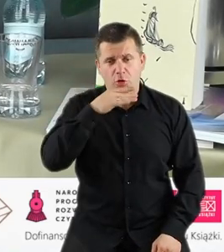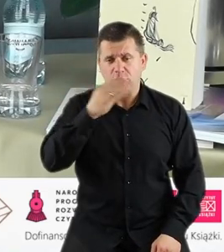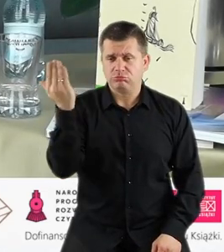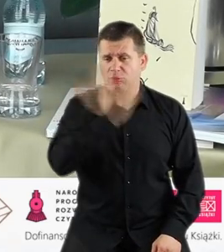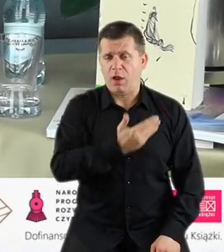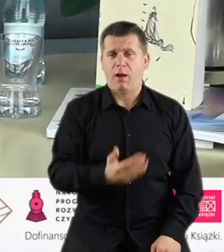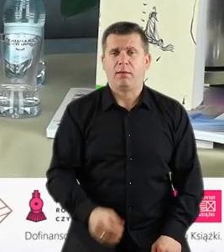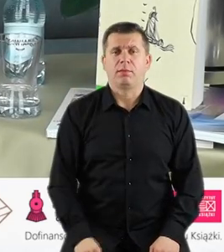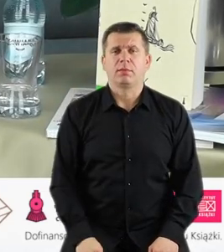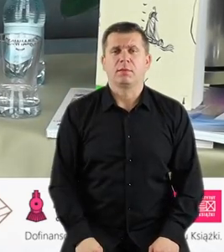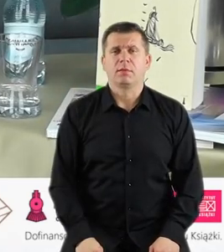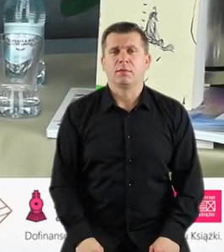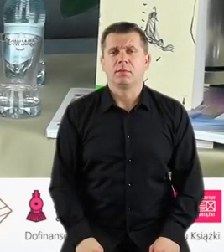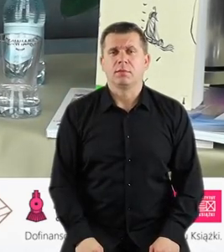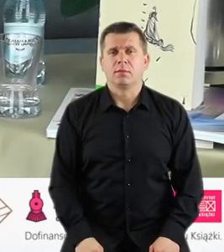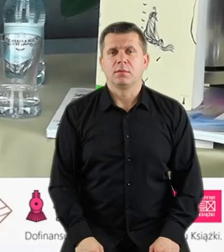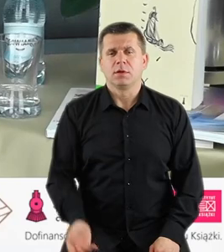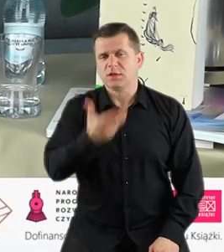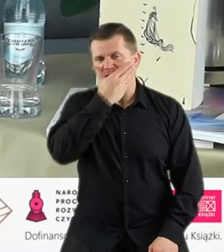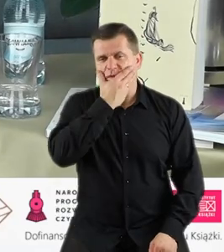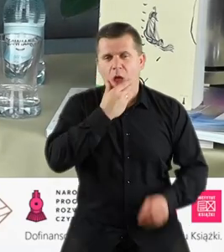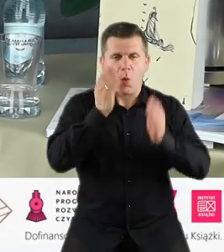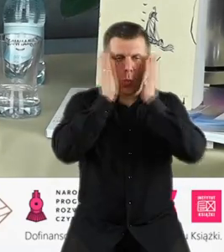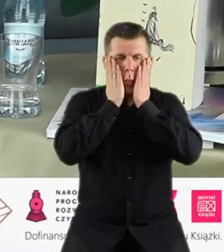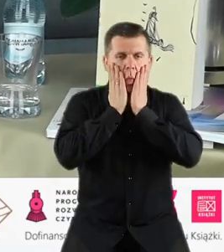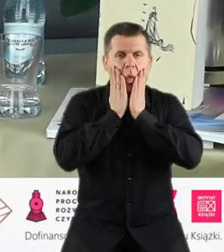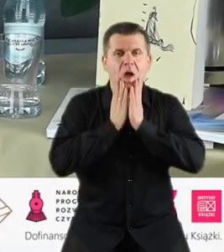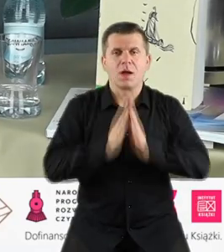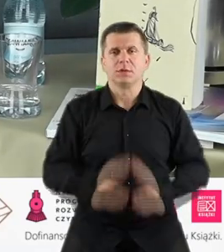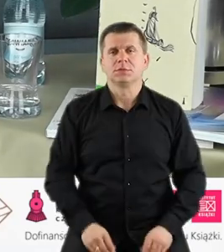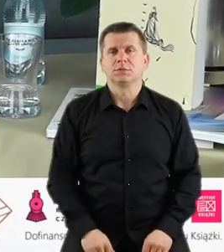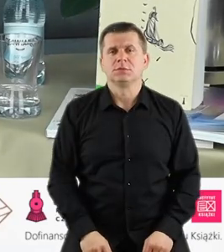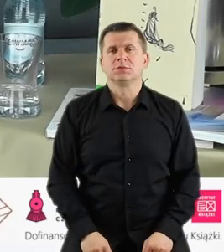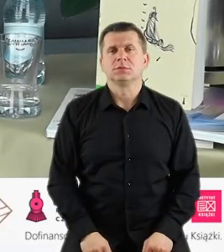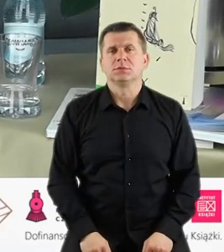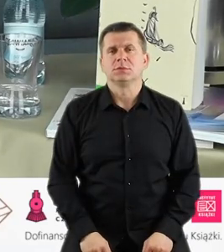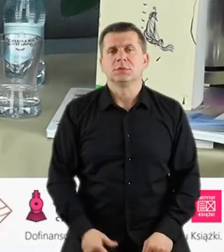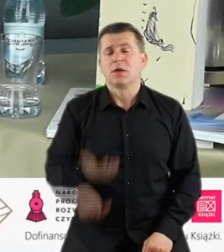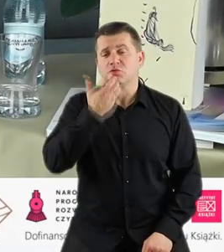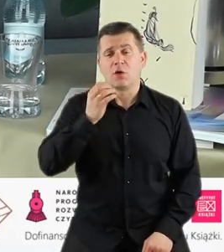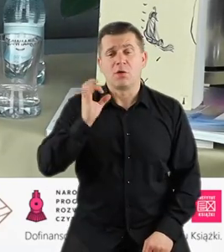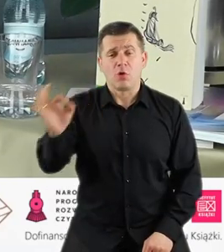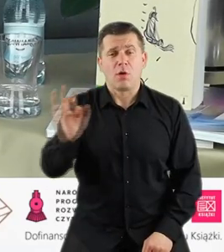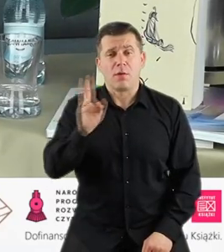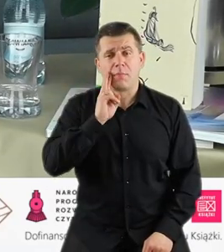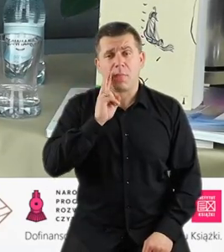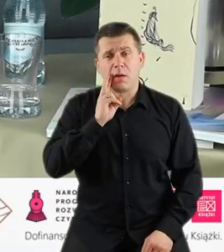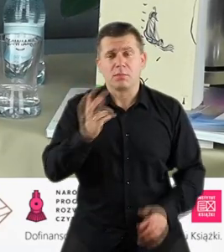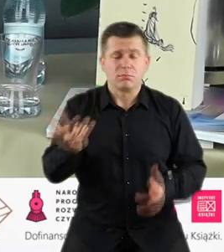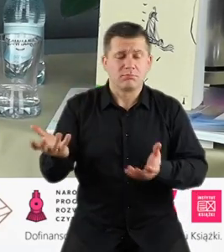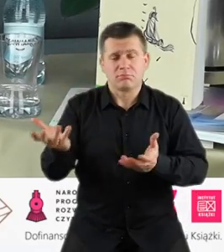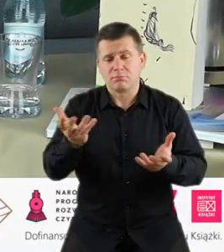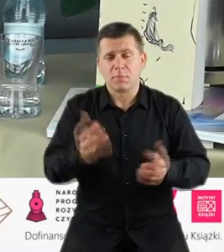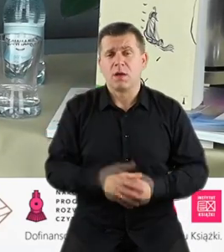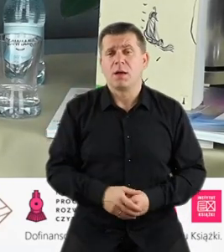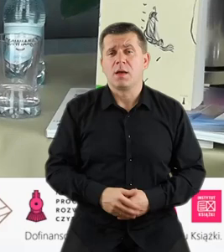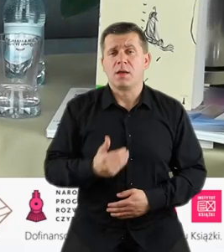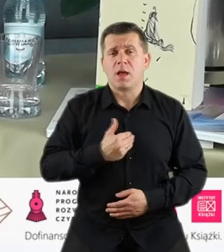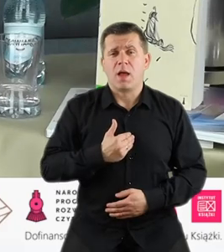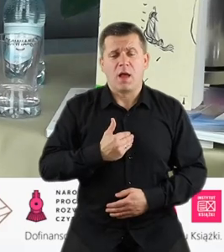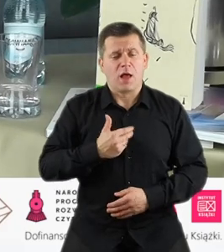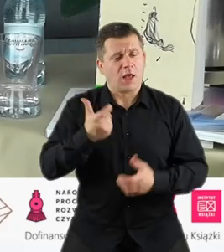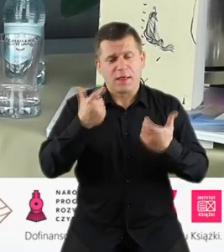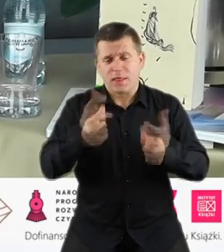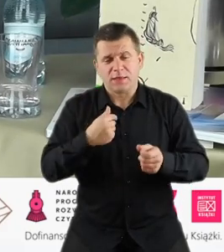włosy. Bardziej jak i pociągłą twarz. Tak, z tym duchowym. No a wcześniej jego matka jeździła z mięsem do klasztoru. Tak, tak. Więc ja